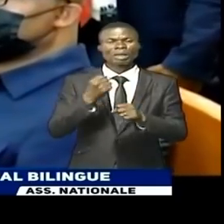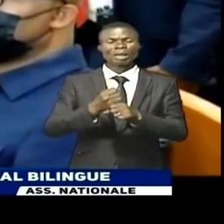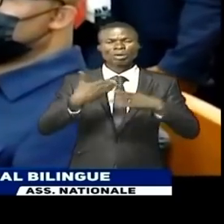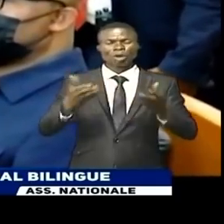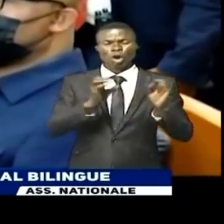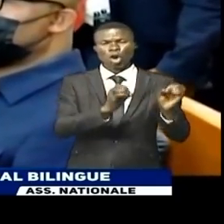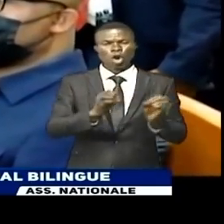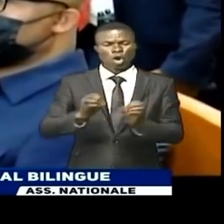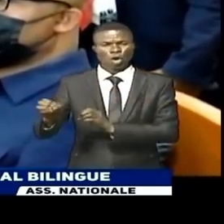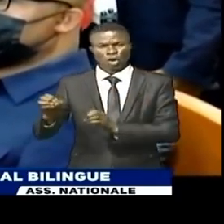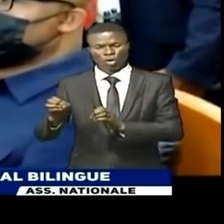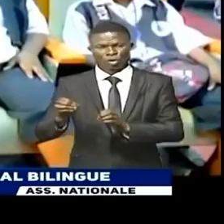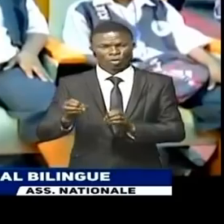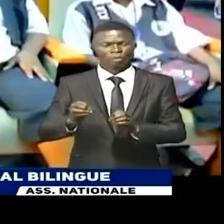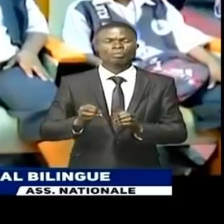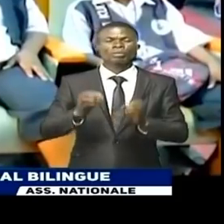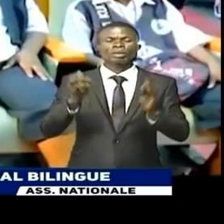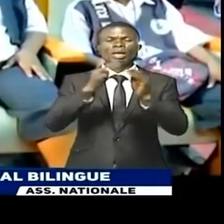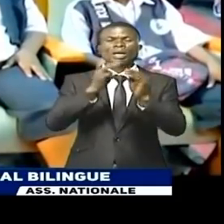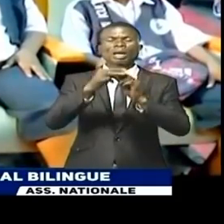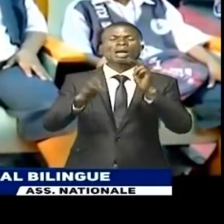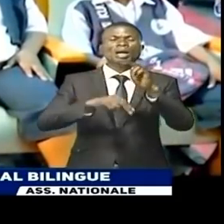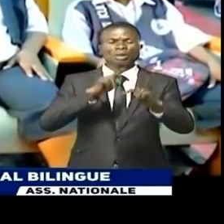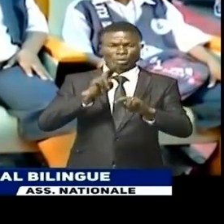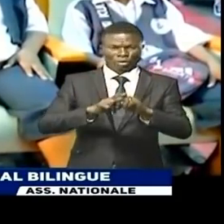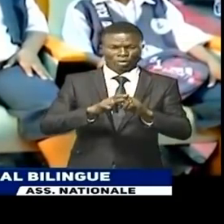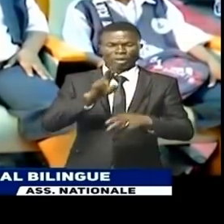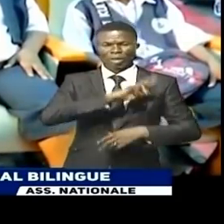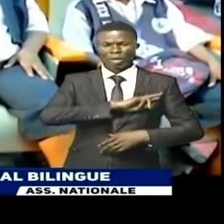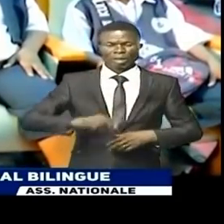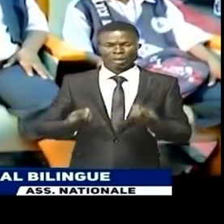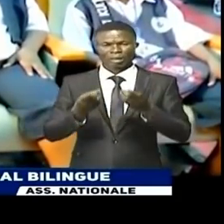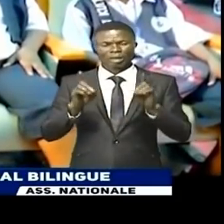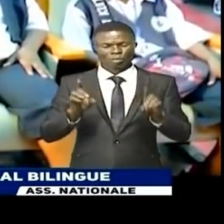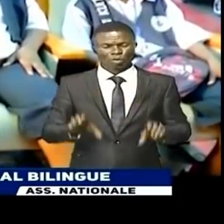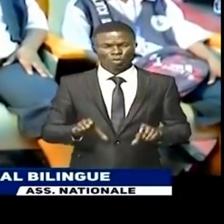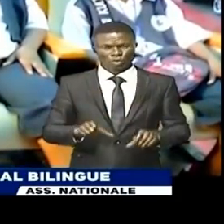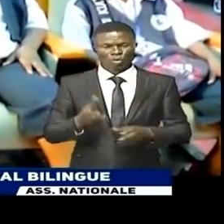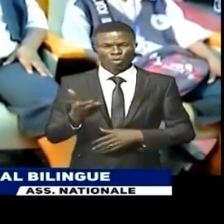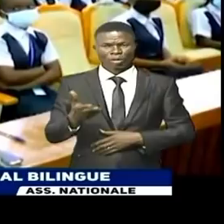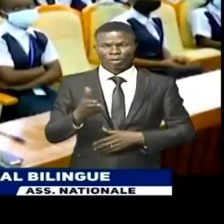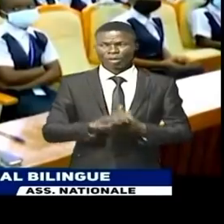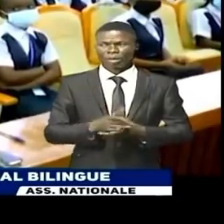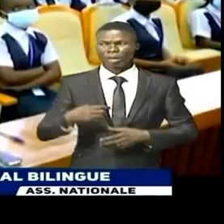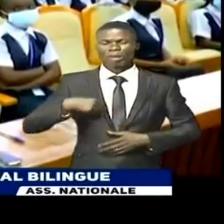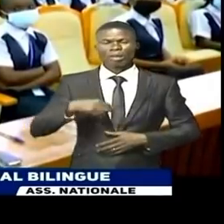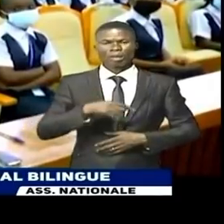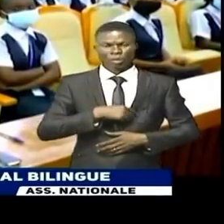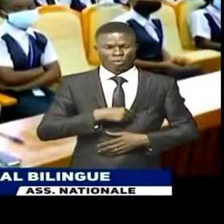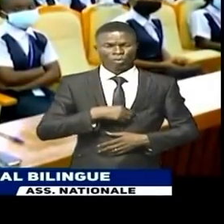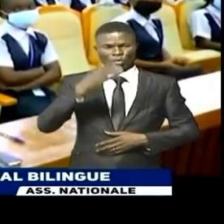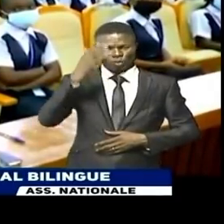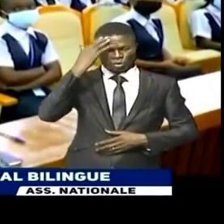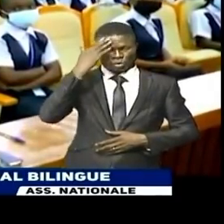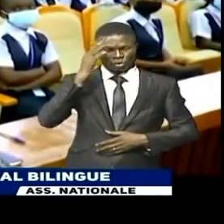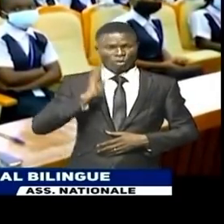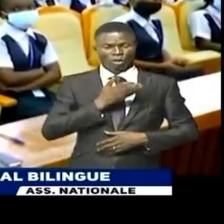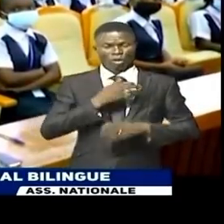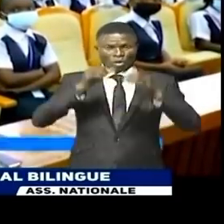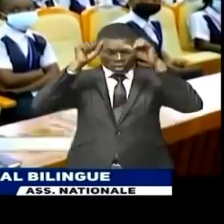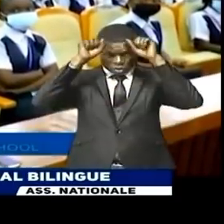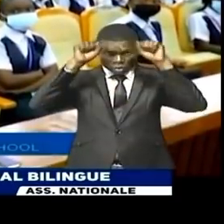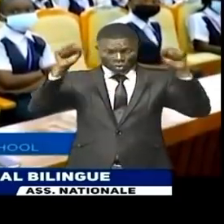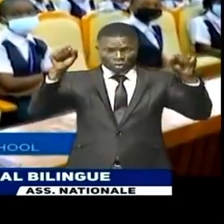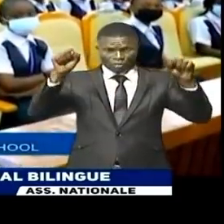de l'une des composantes parlement de la république démocratique du congo mais semble t-il indiqué d'avouer que notre présence en ce